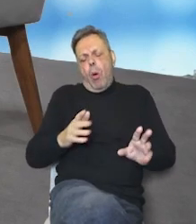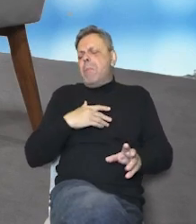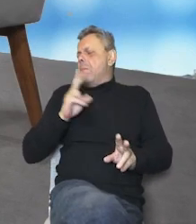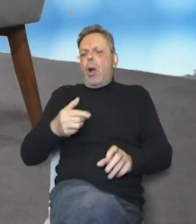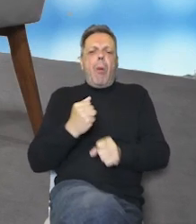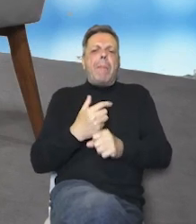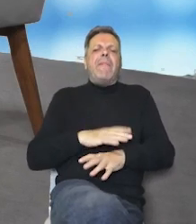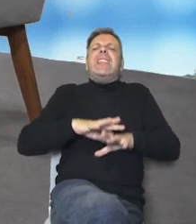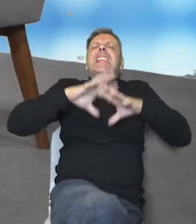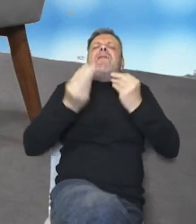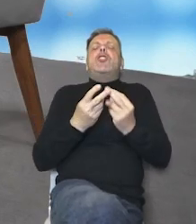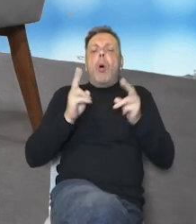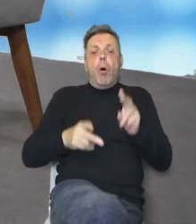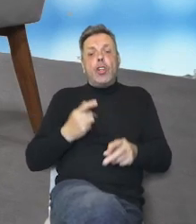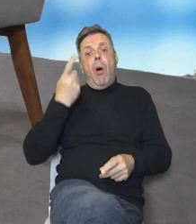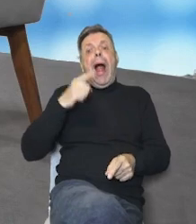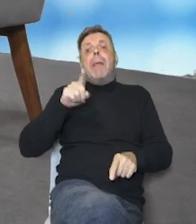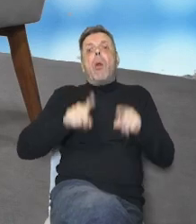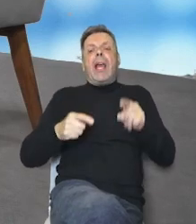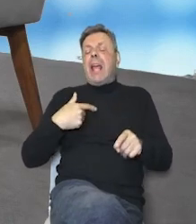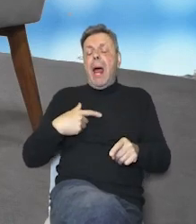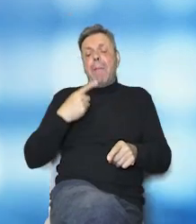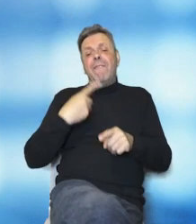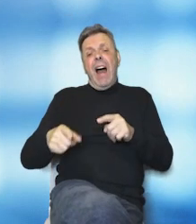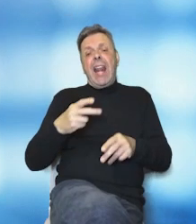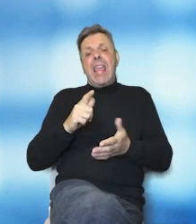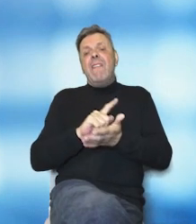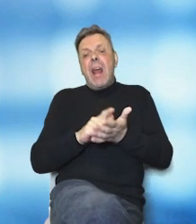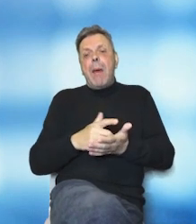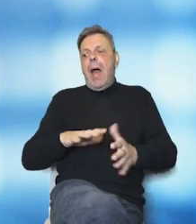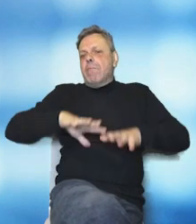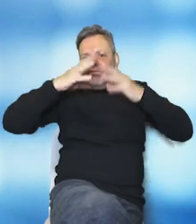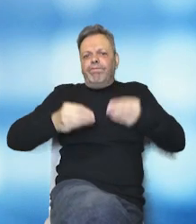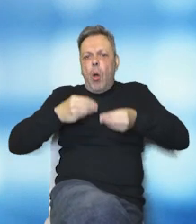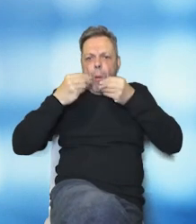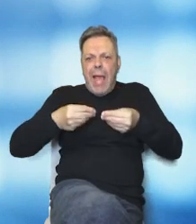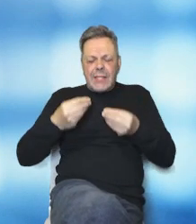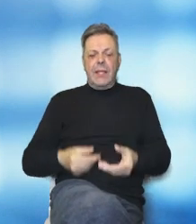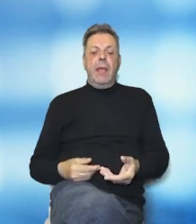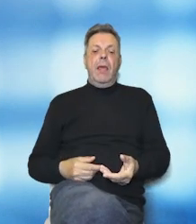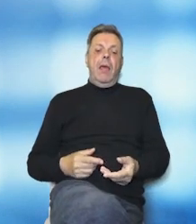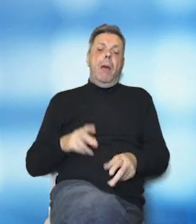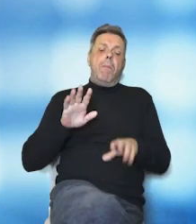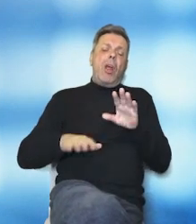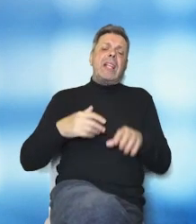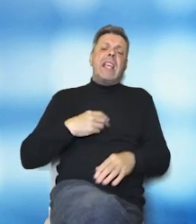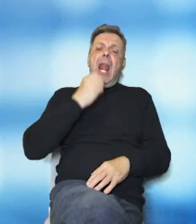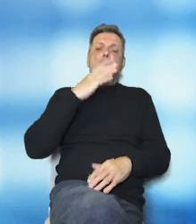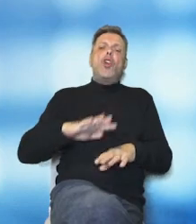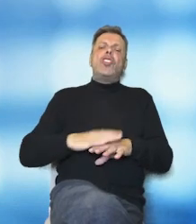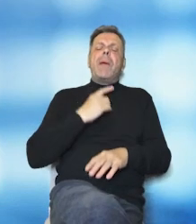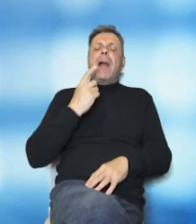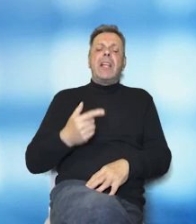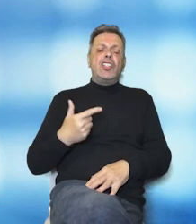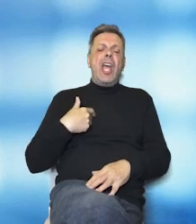možemo, ali ponekad nam nedostaje vremena da mu sve objasnimo. Pa da nekad, ponekad se ja loše osjećam kad kaže sve